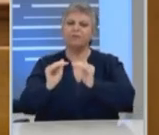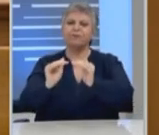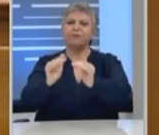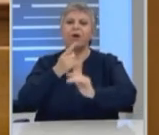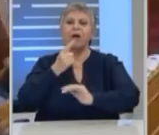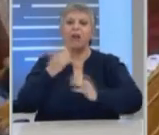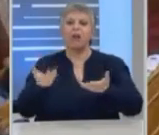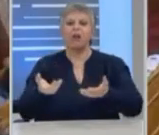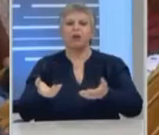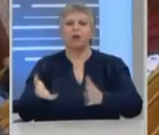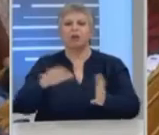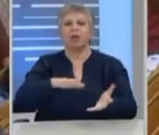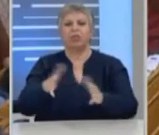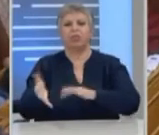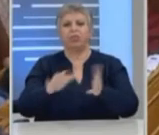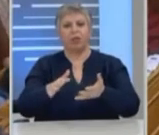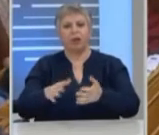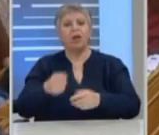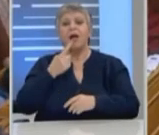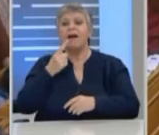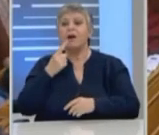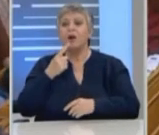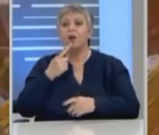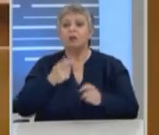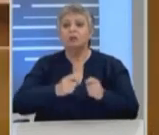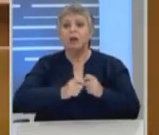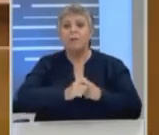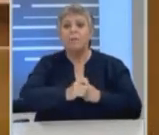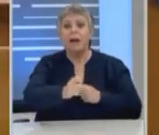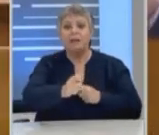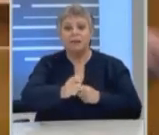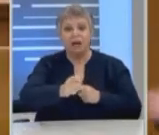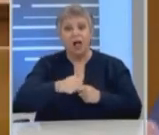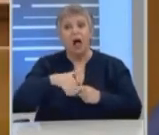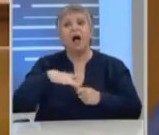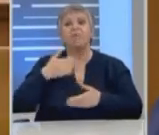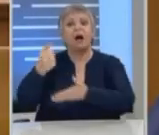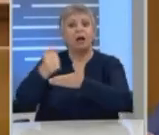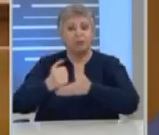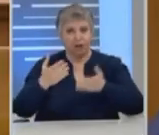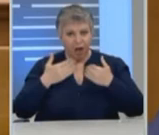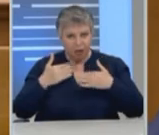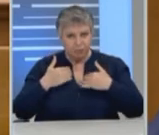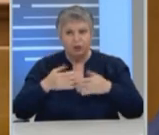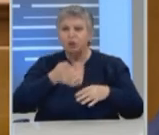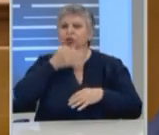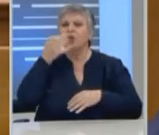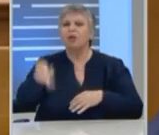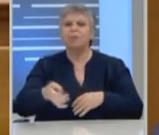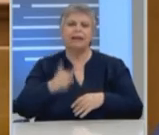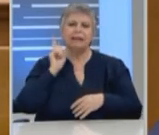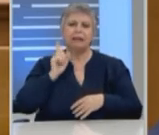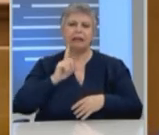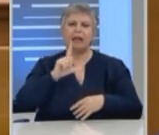ότι τα μέτρα δεν θα εφαρμοστούν αν δεν πάρουμε το χρέος, το λέω και στη Λαγκάρντ, το λέω και στη Μέρκελ, το λέω σε όλους.